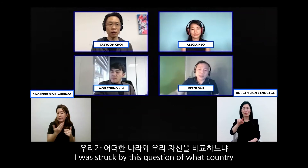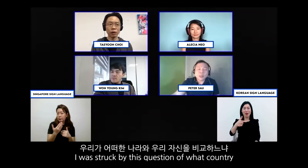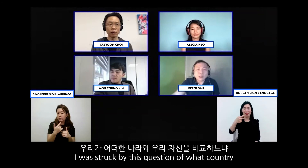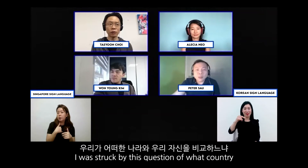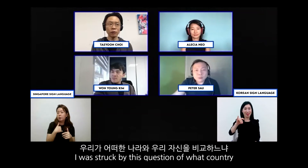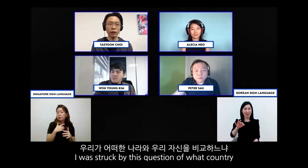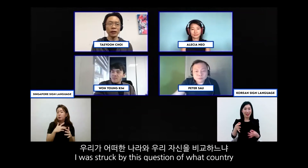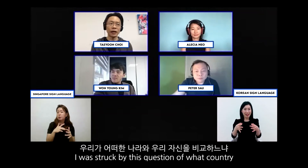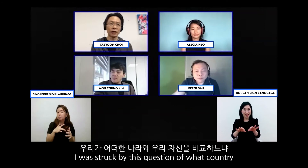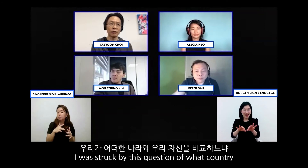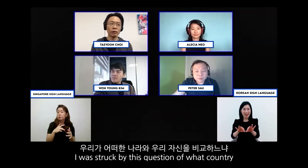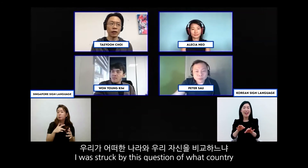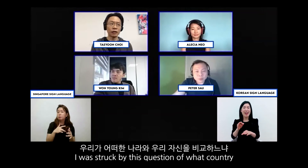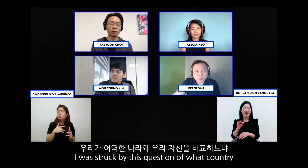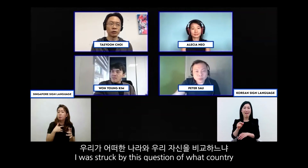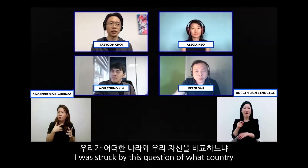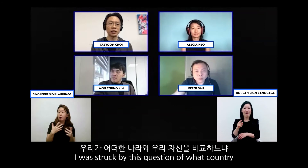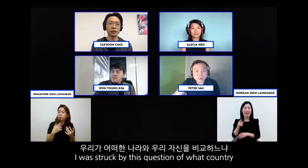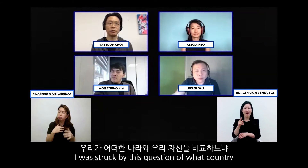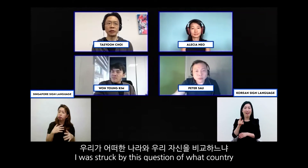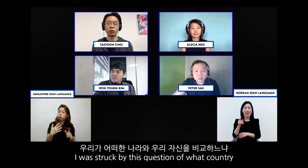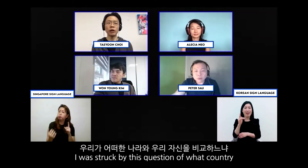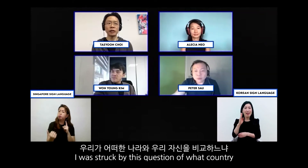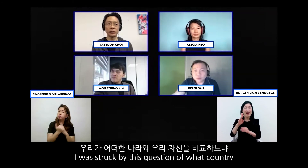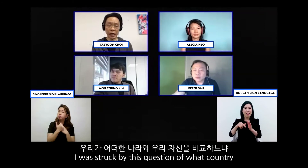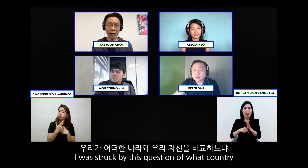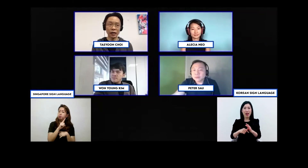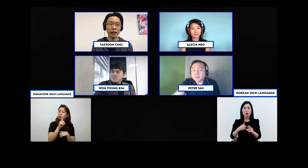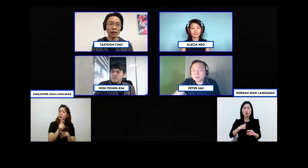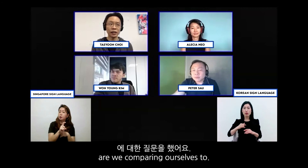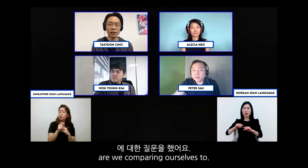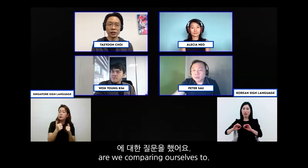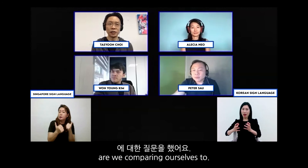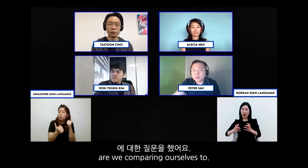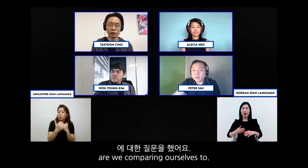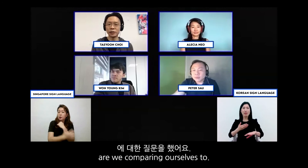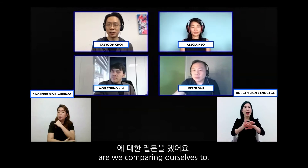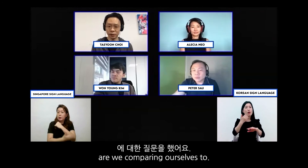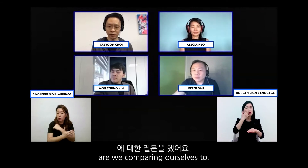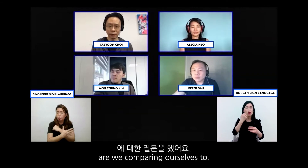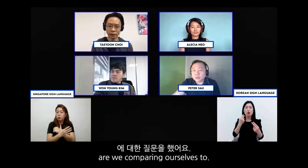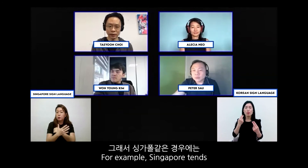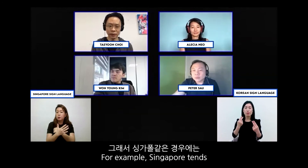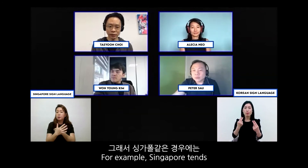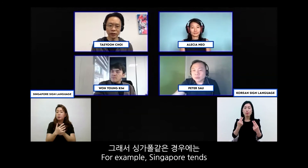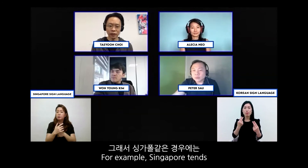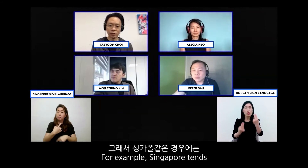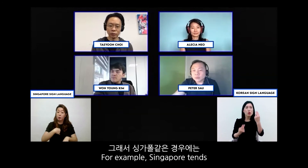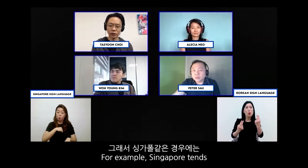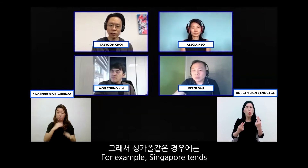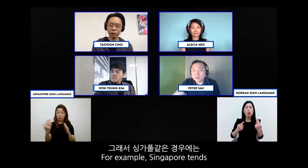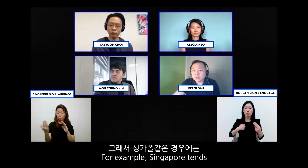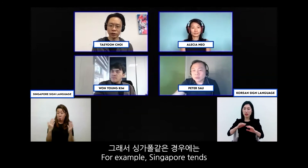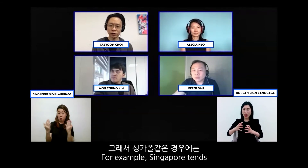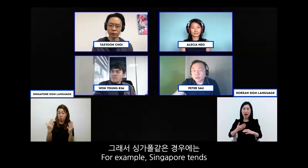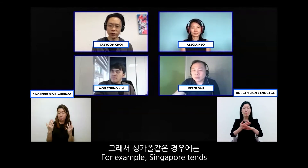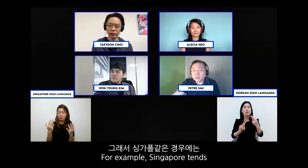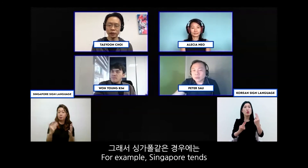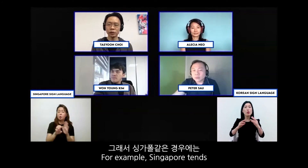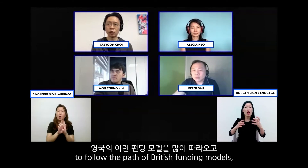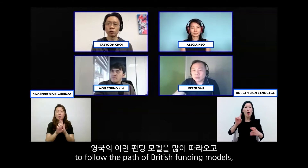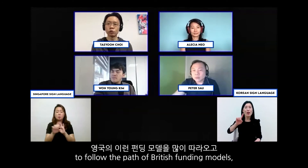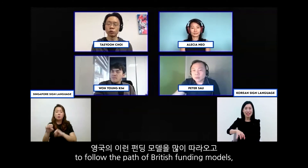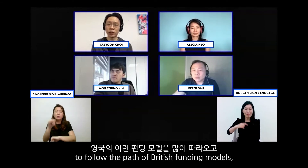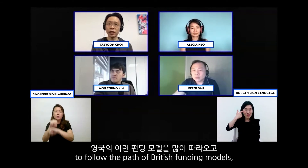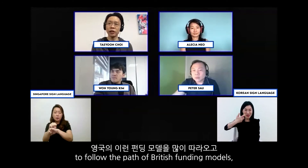우리가 어떠한 나라와 우리 자신을 비교하느냐에 대한 질문을 했어요. 그래서 뭐 싱가포르 같은